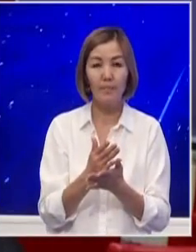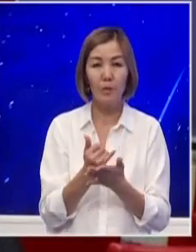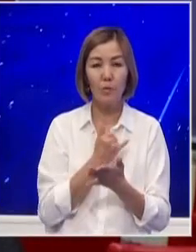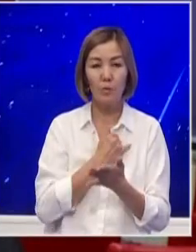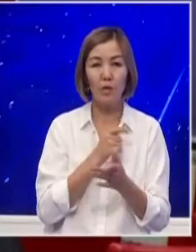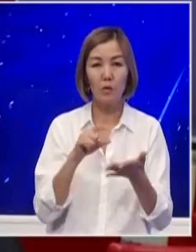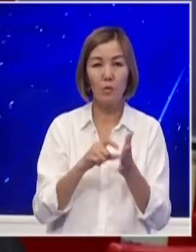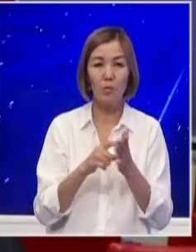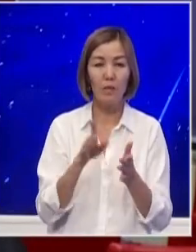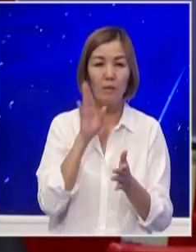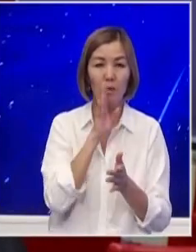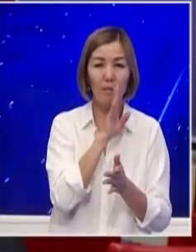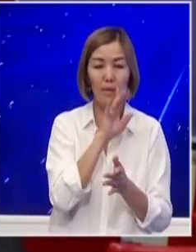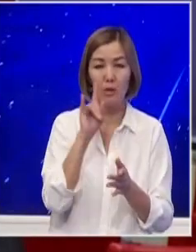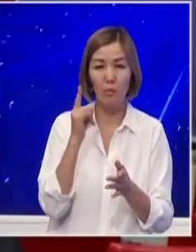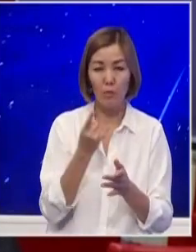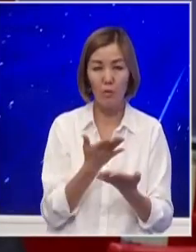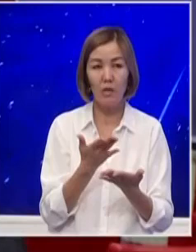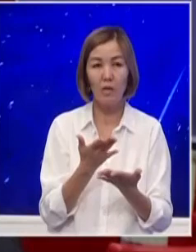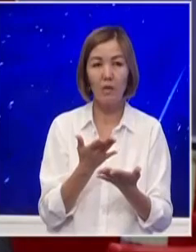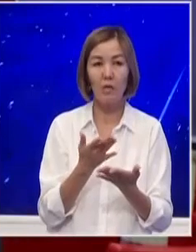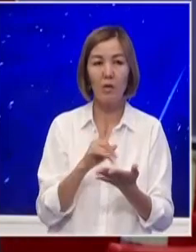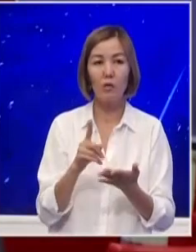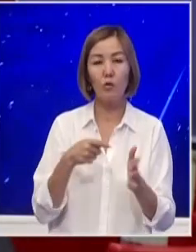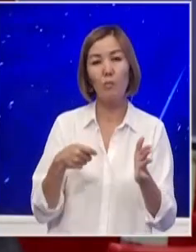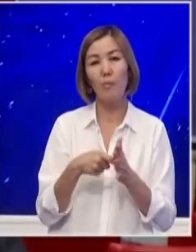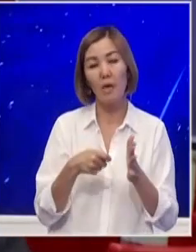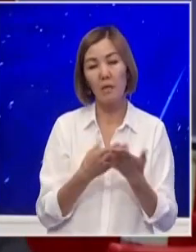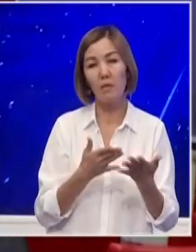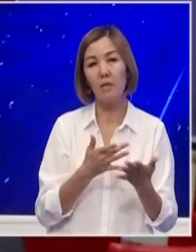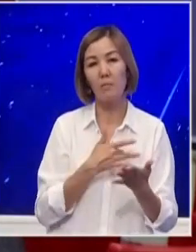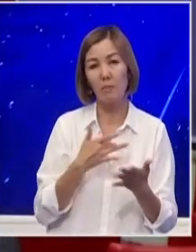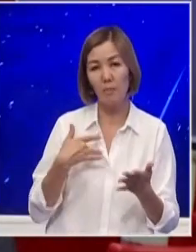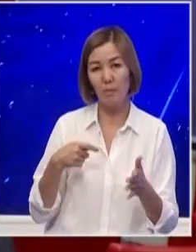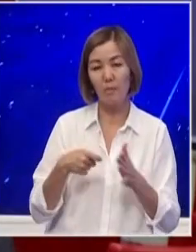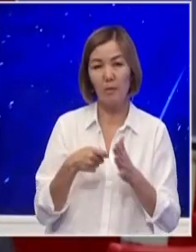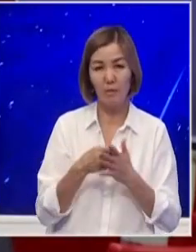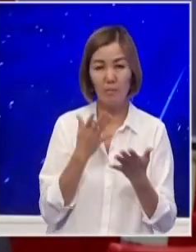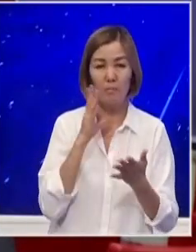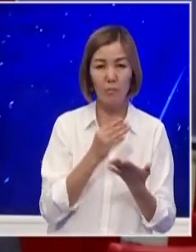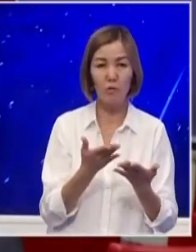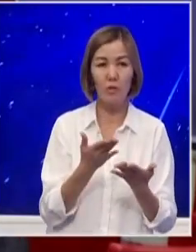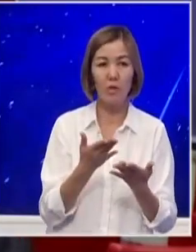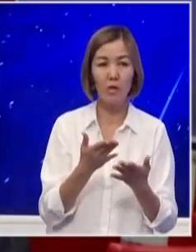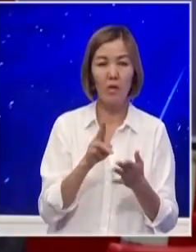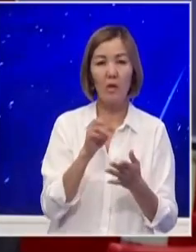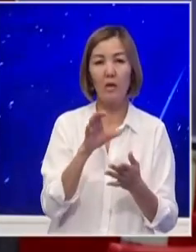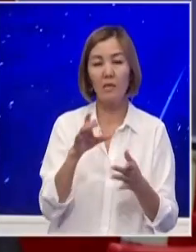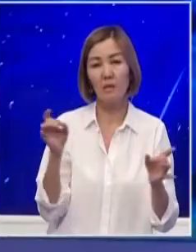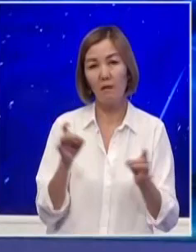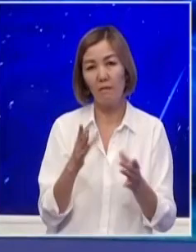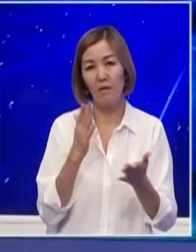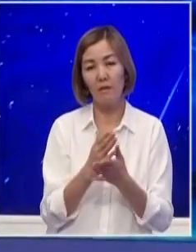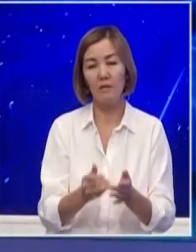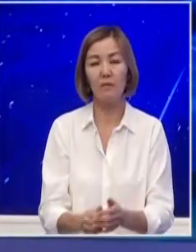комната матери-ребенка для там, с маленькими детьми, а также касса, кафе.